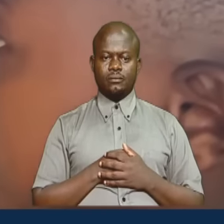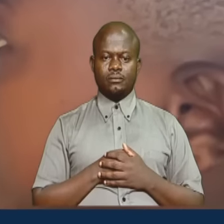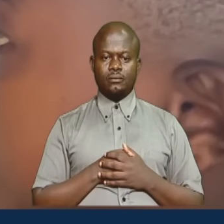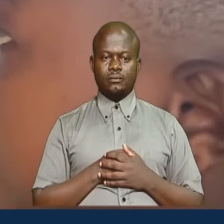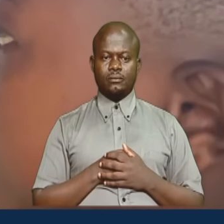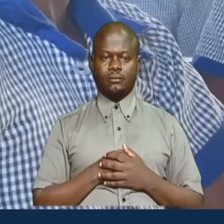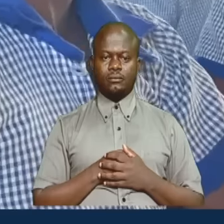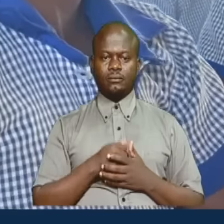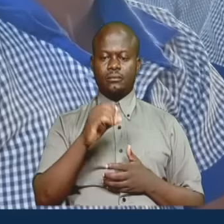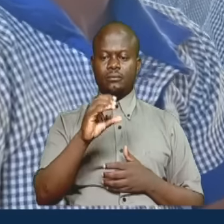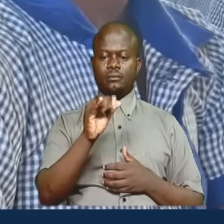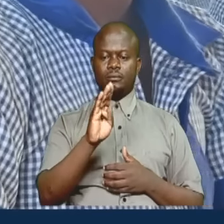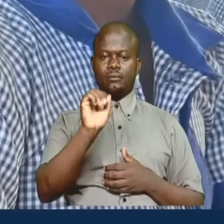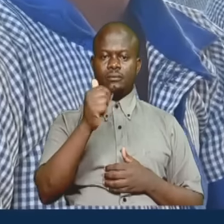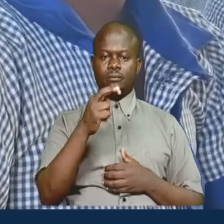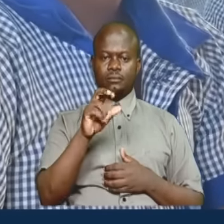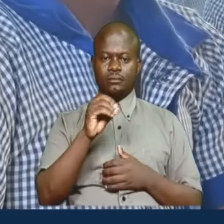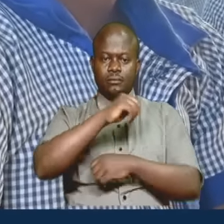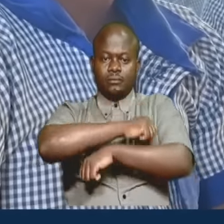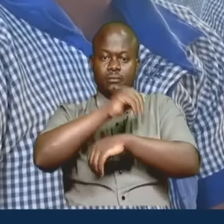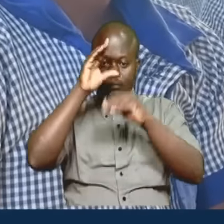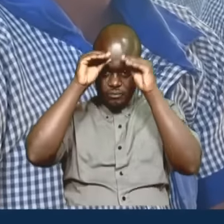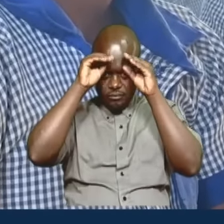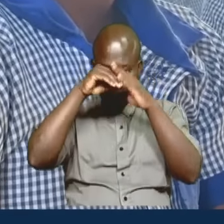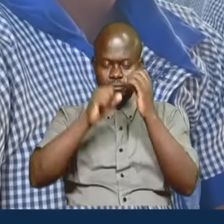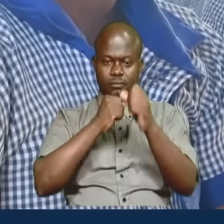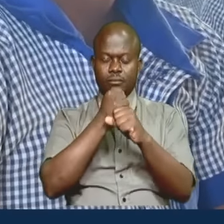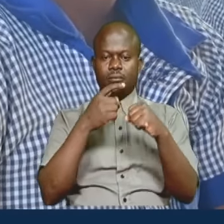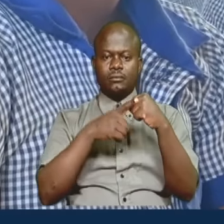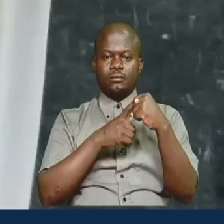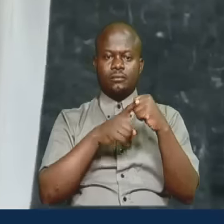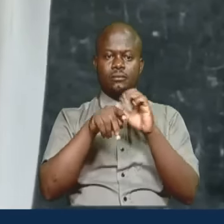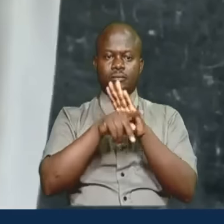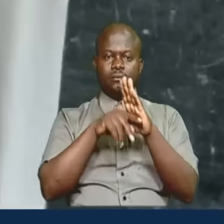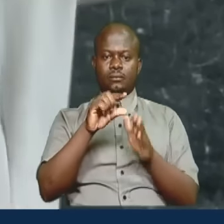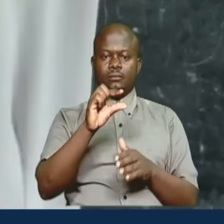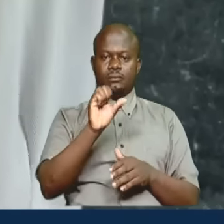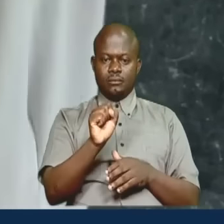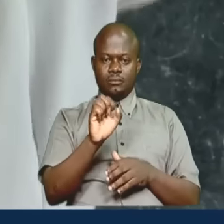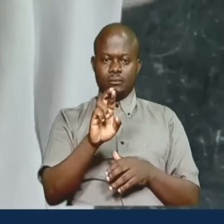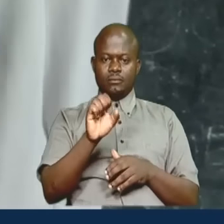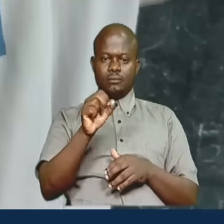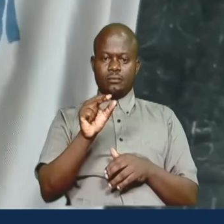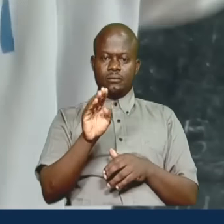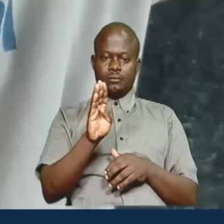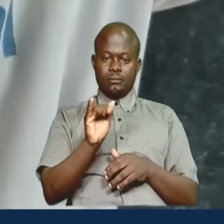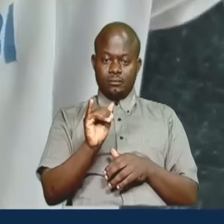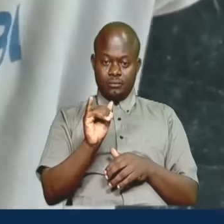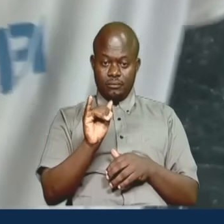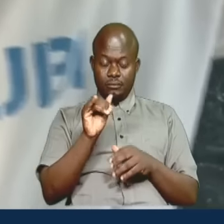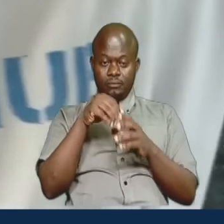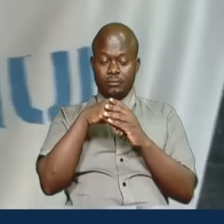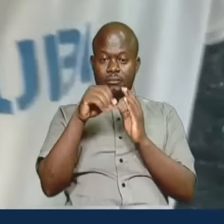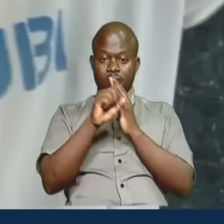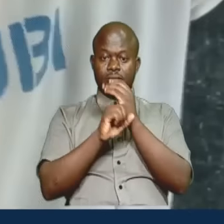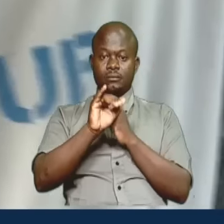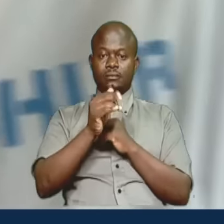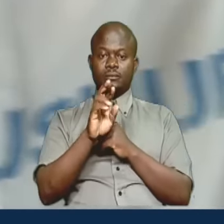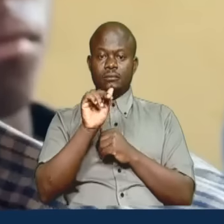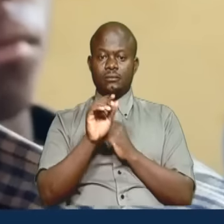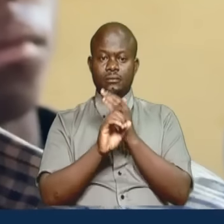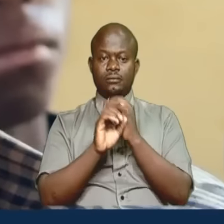Cyubahiro Cedric umunyeshuri wiga mu mwaka wa gatandatu w'amashuri abanza ku ishuri rya GS Rushubi Katolike riri mu murenge wa Juru akarere